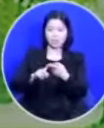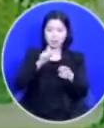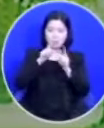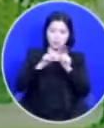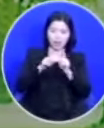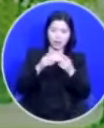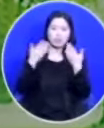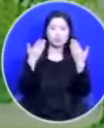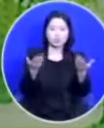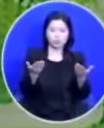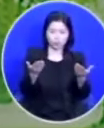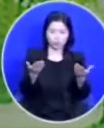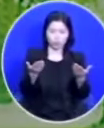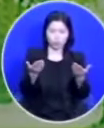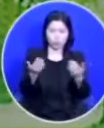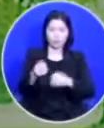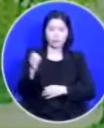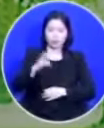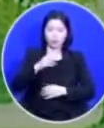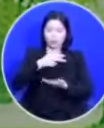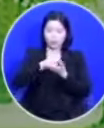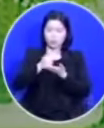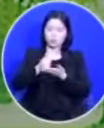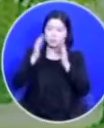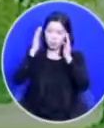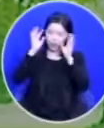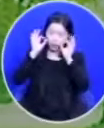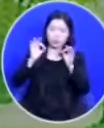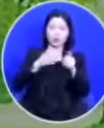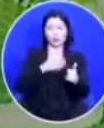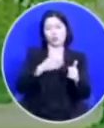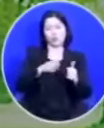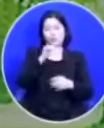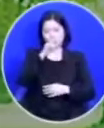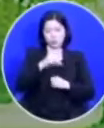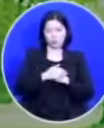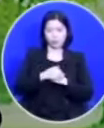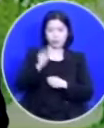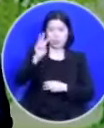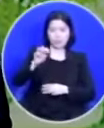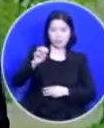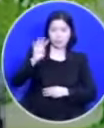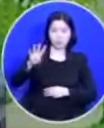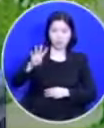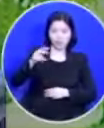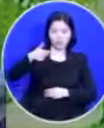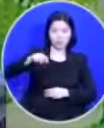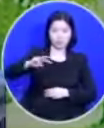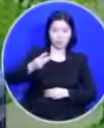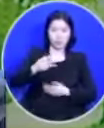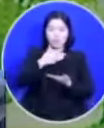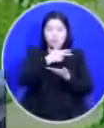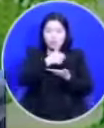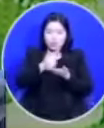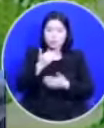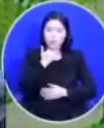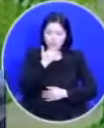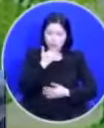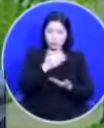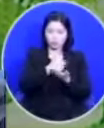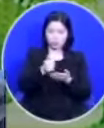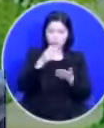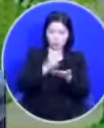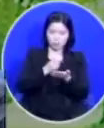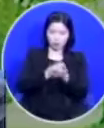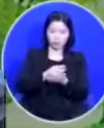하면서 주님을 바라보라 고 권하는 것입니다 3 14절에 주님을기다리며 주님의